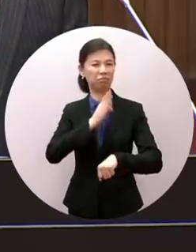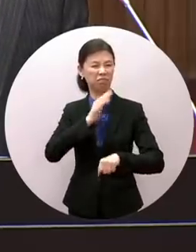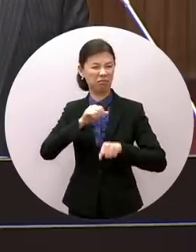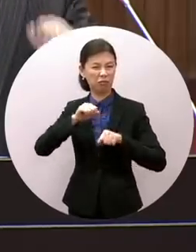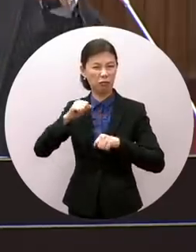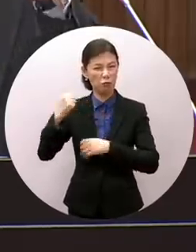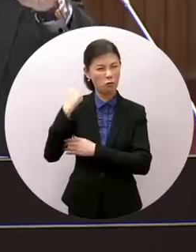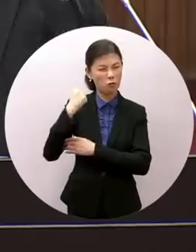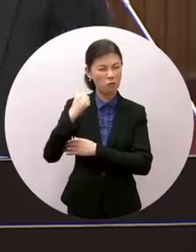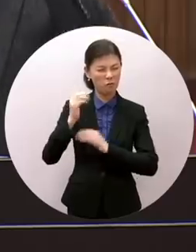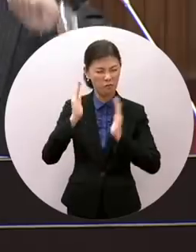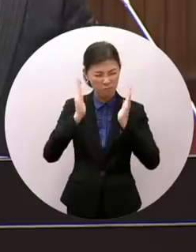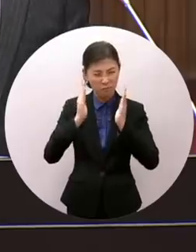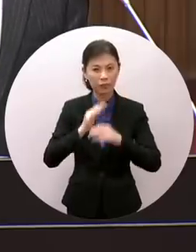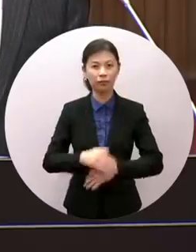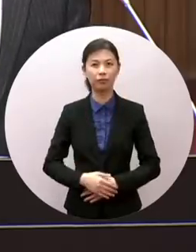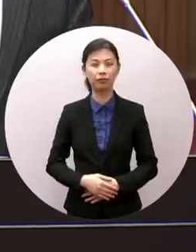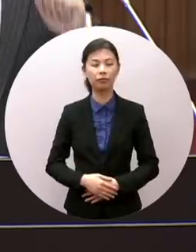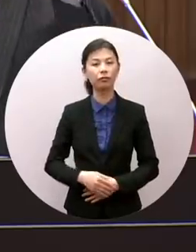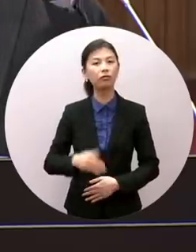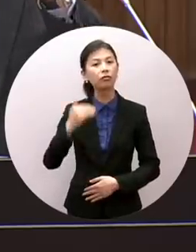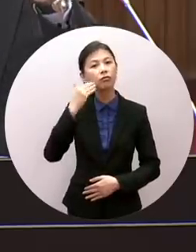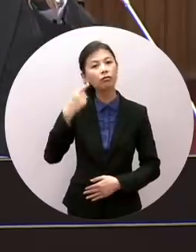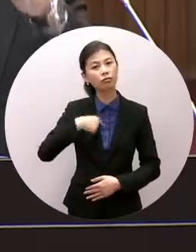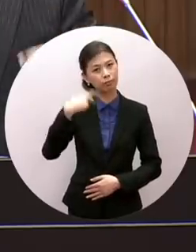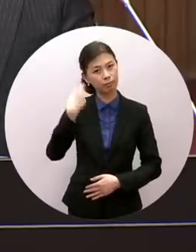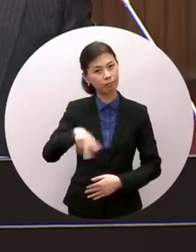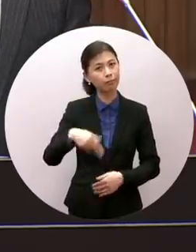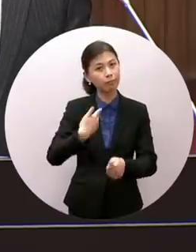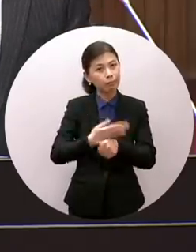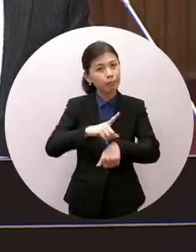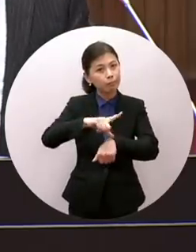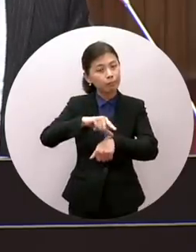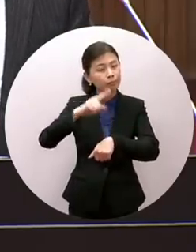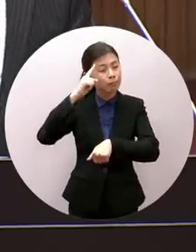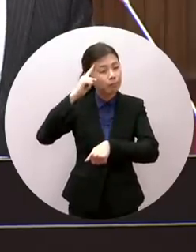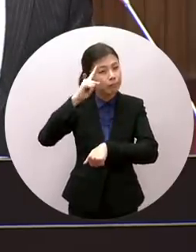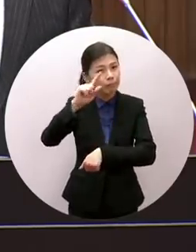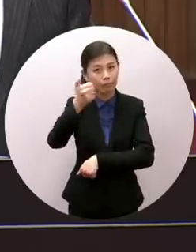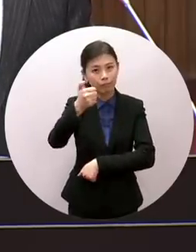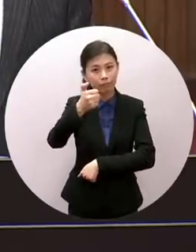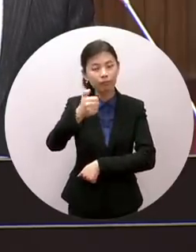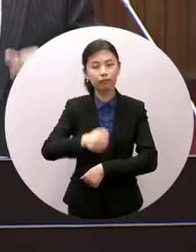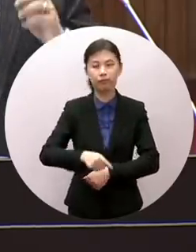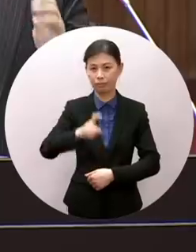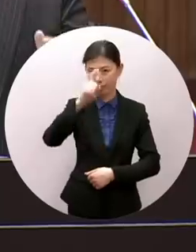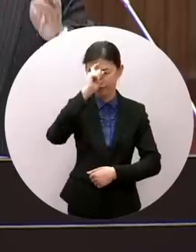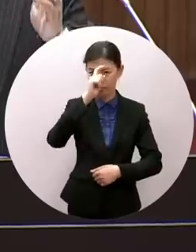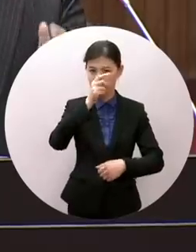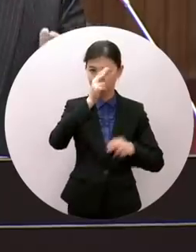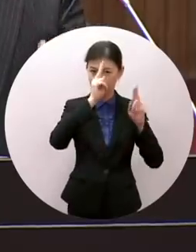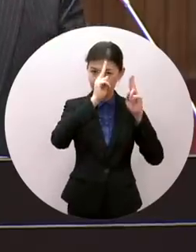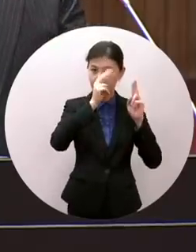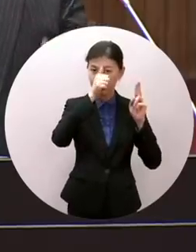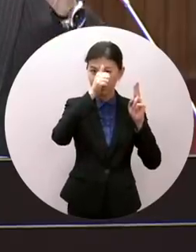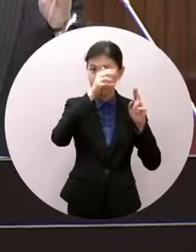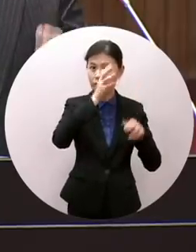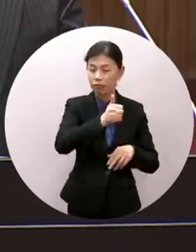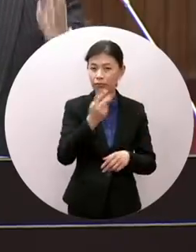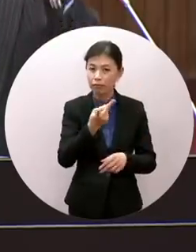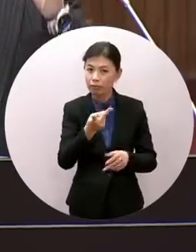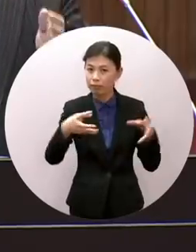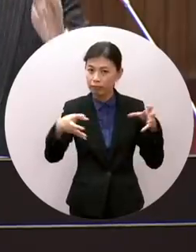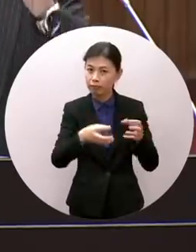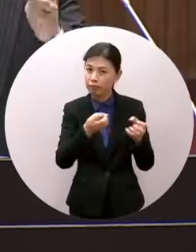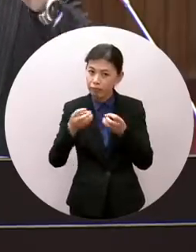是，我再给院长50天，我希望50天，包括内政部徐部长，我们来共同讨论出